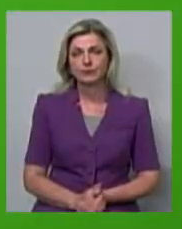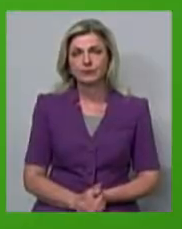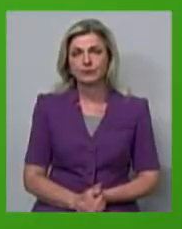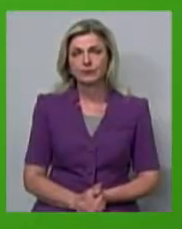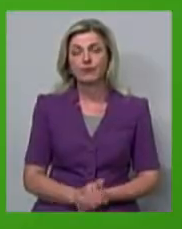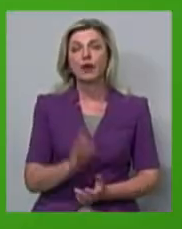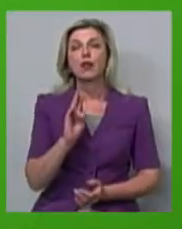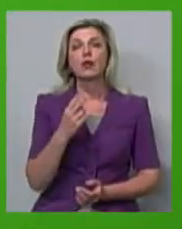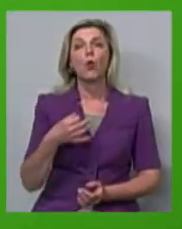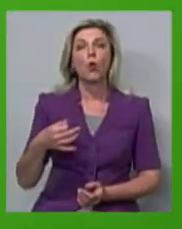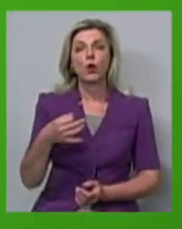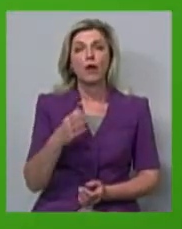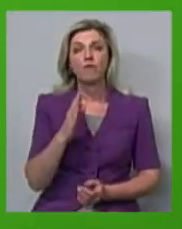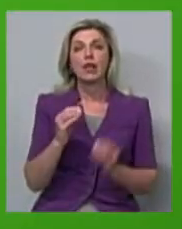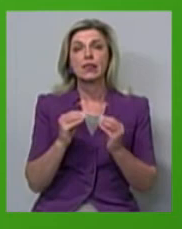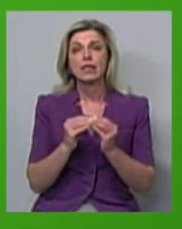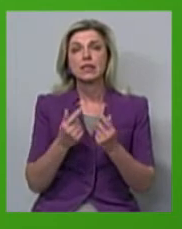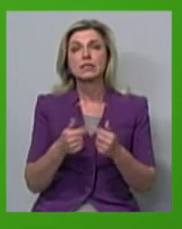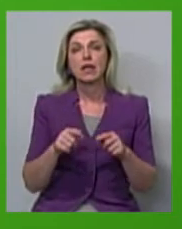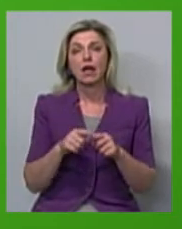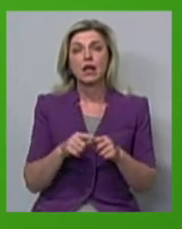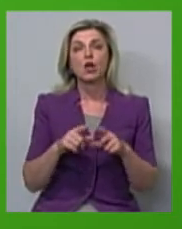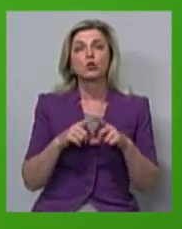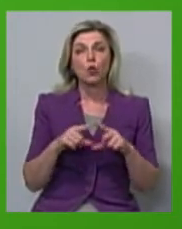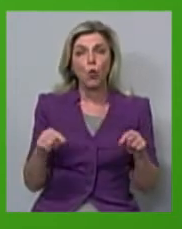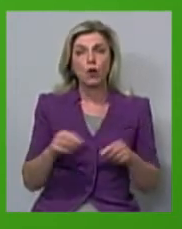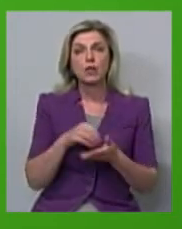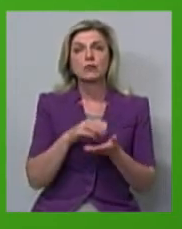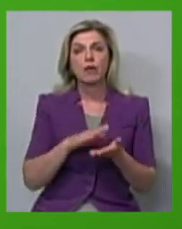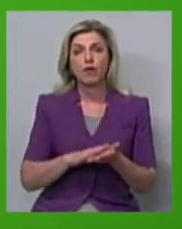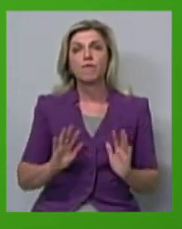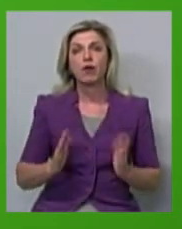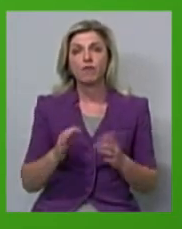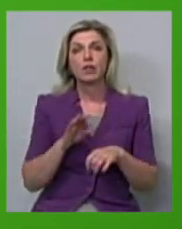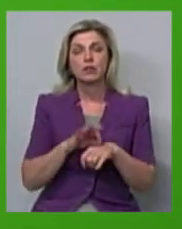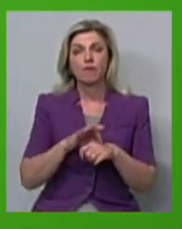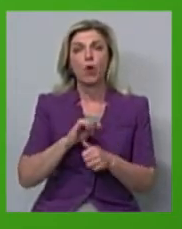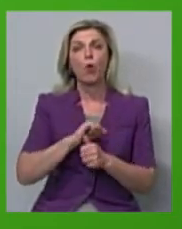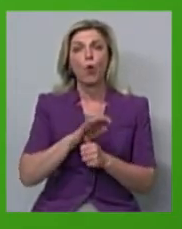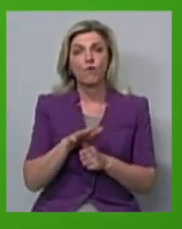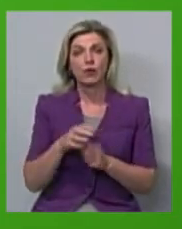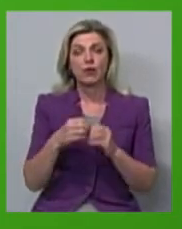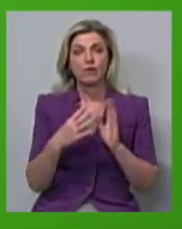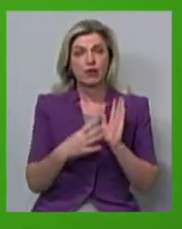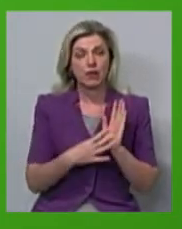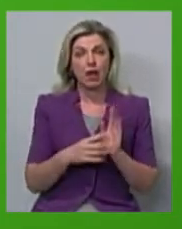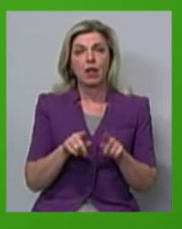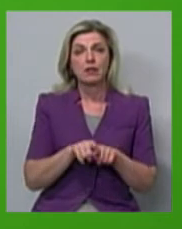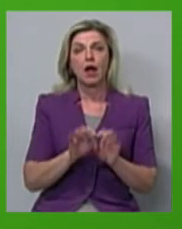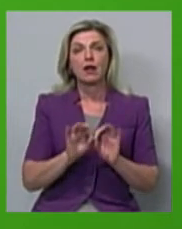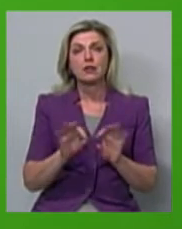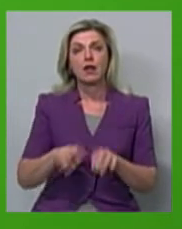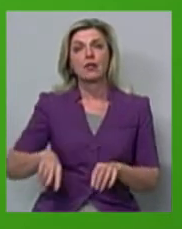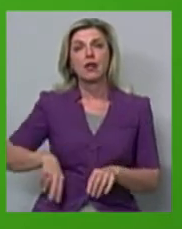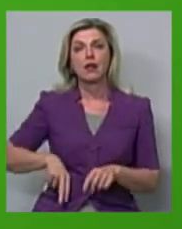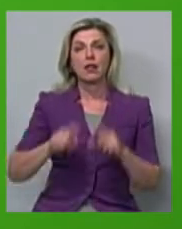На Миколаївщині у 10 закладах загальної середньої освіти зафіксували випадки захворювання на COVID-19. Про це розповіла директорка